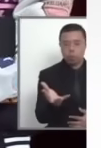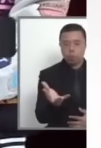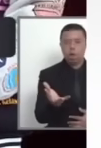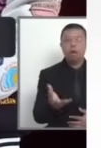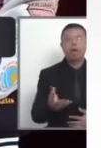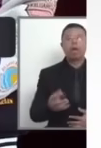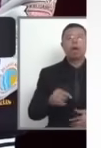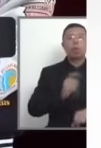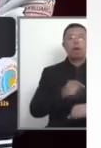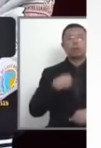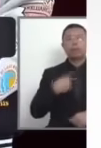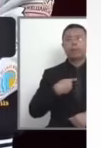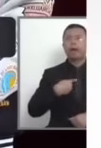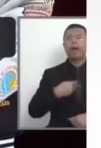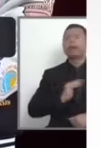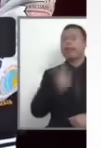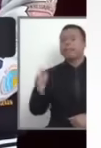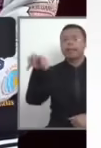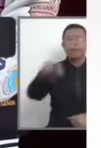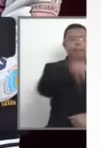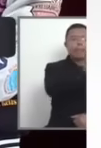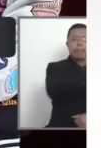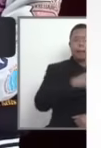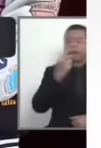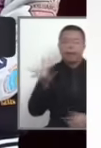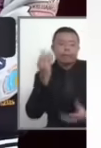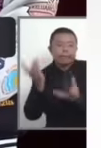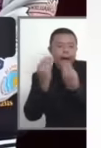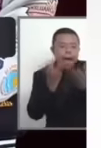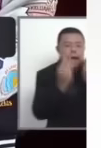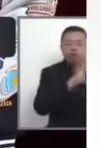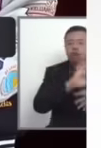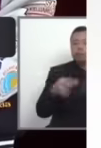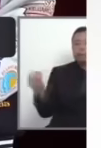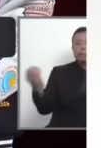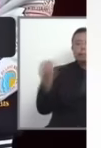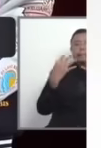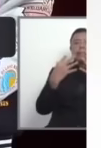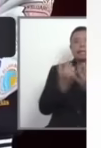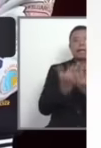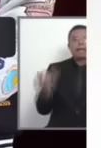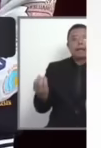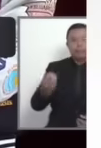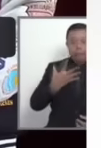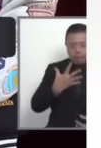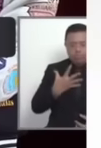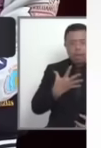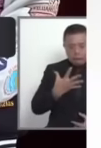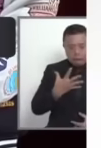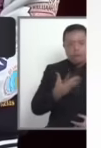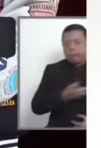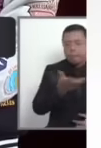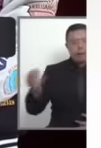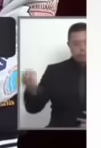politisi DPR yang banyak bersentuhan dengan rakyat, juga sebagai gubernur dua periode,